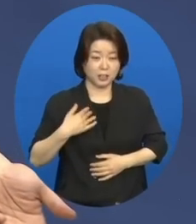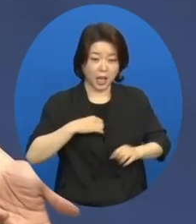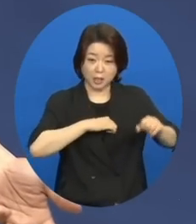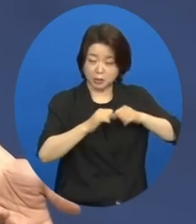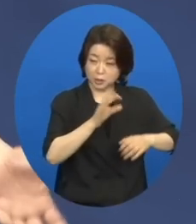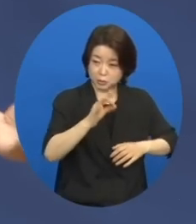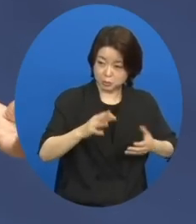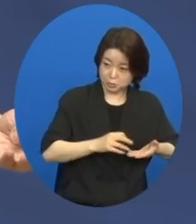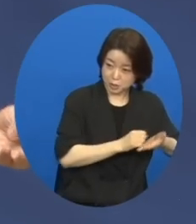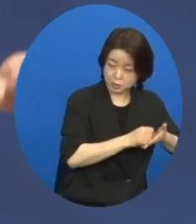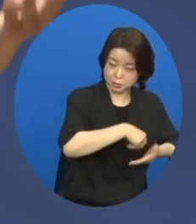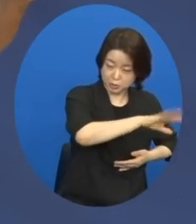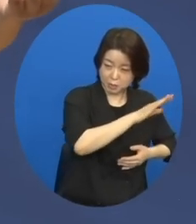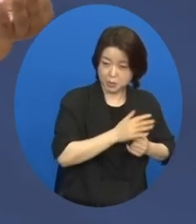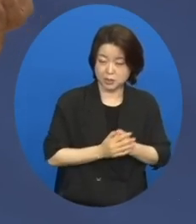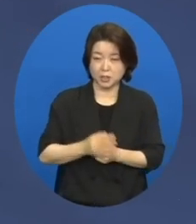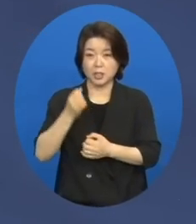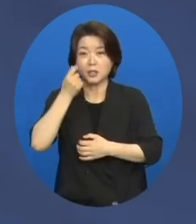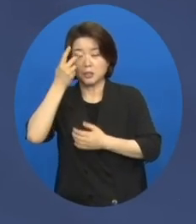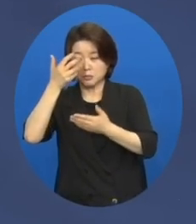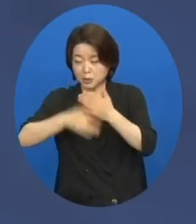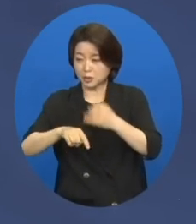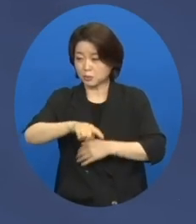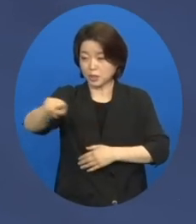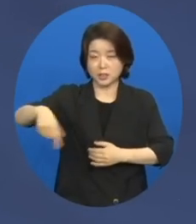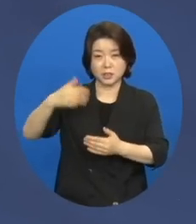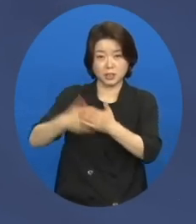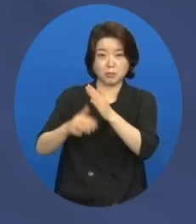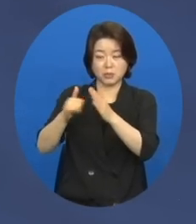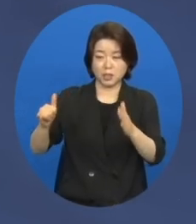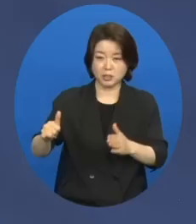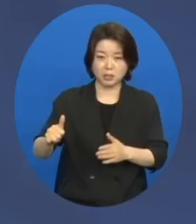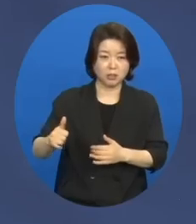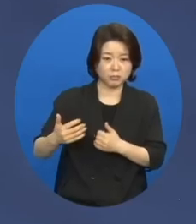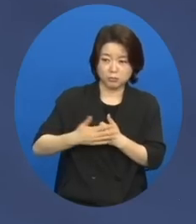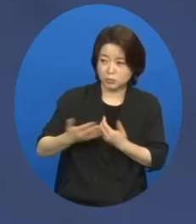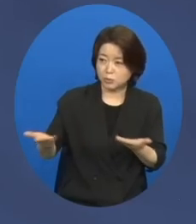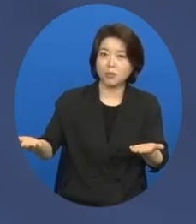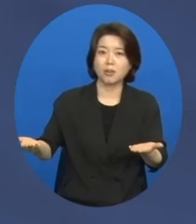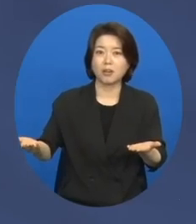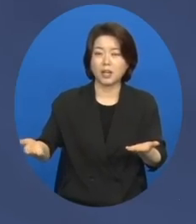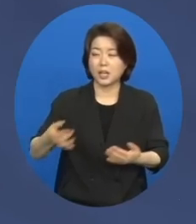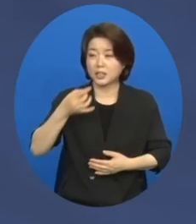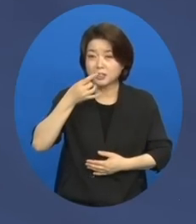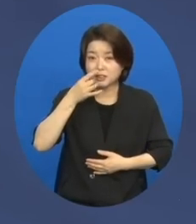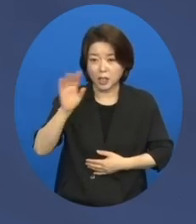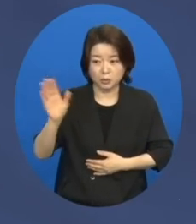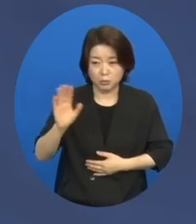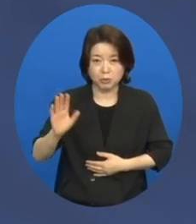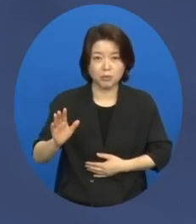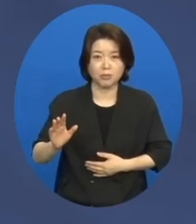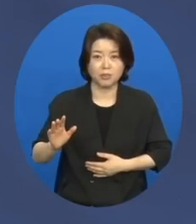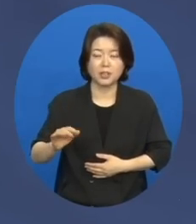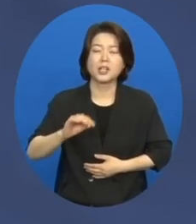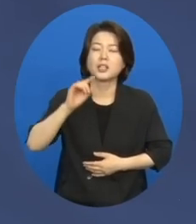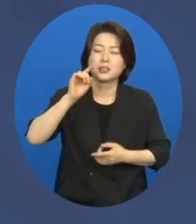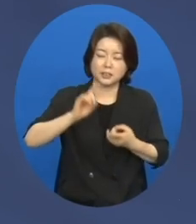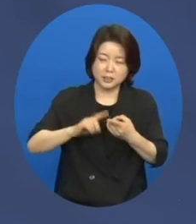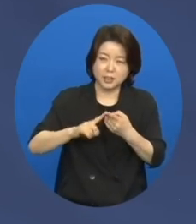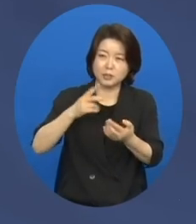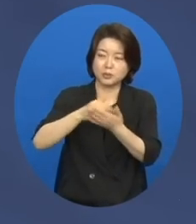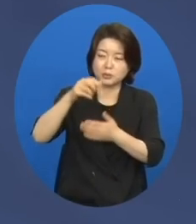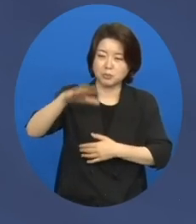동안 먹을 거 뭐 후원비 뭐 뭐 쌀 아무것도 없어요. 그냥 진짜 말 그대로 주님 앞에 목숨